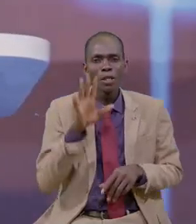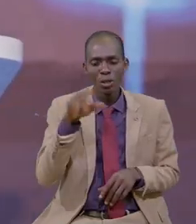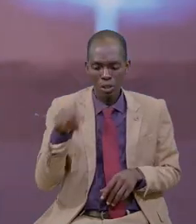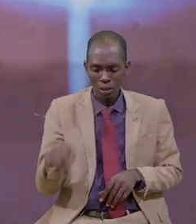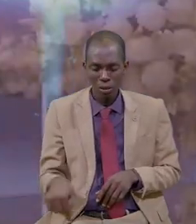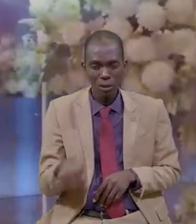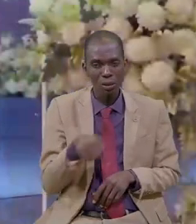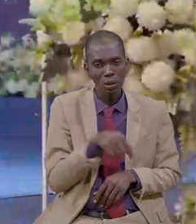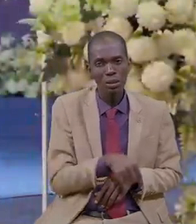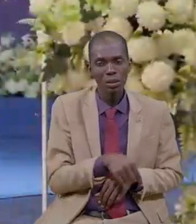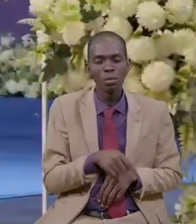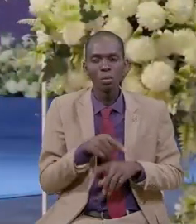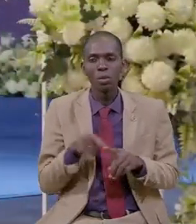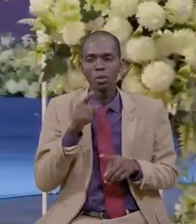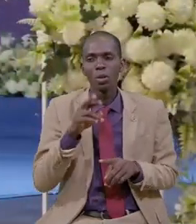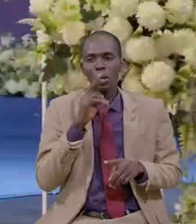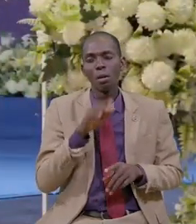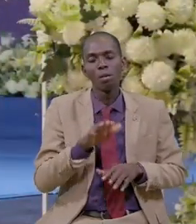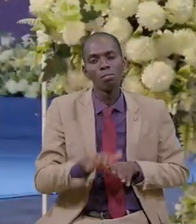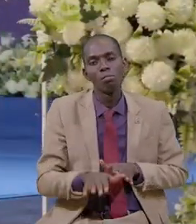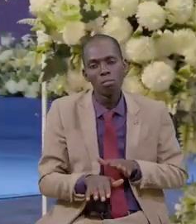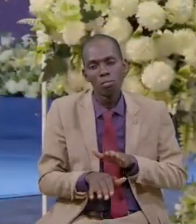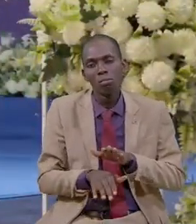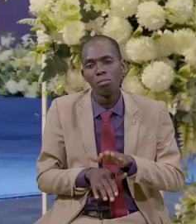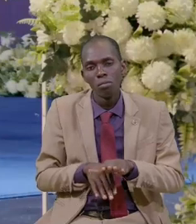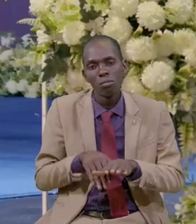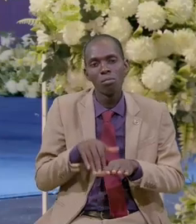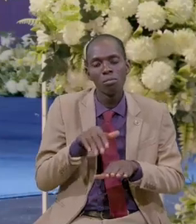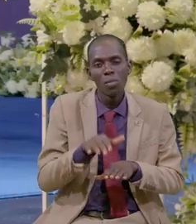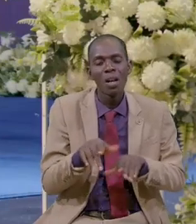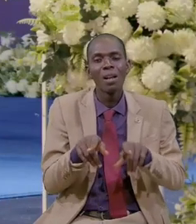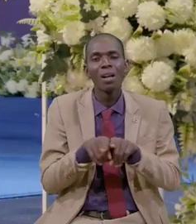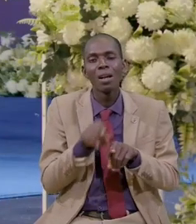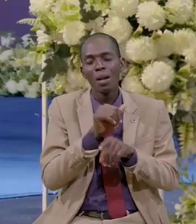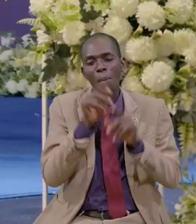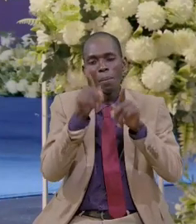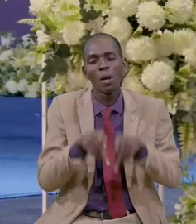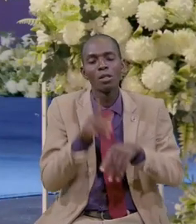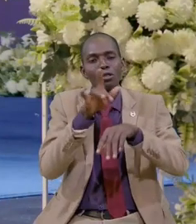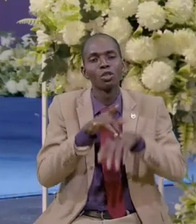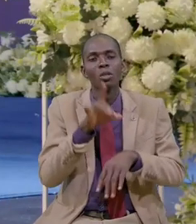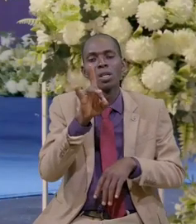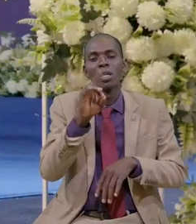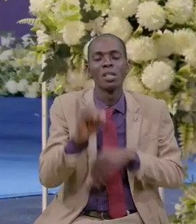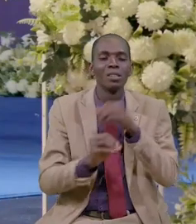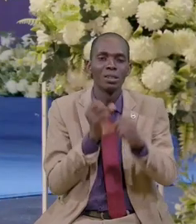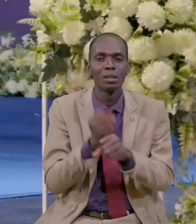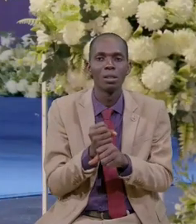Et tes jambes, tu marches comme une vieille de 80 ans. Elle dit